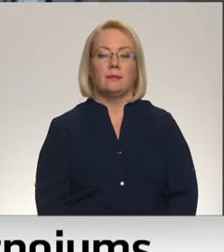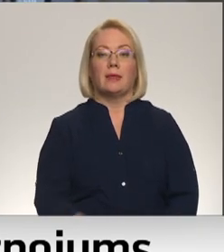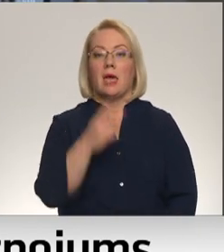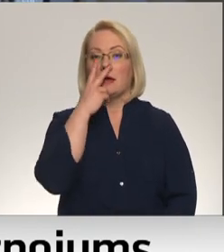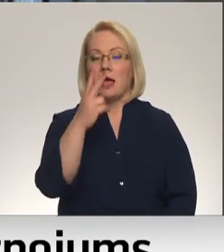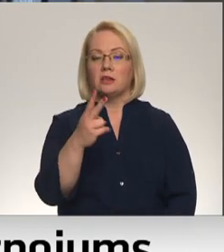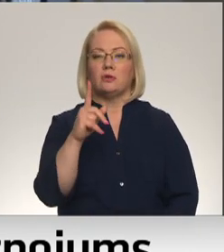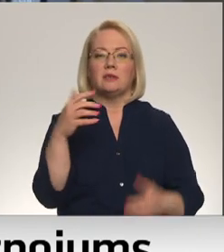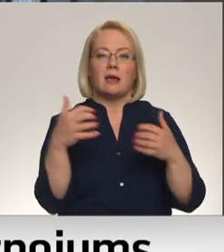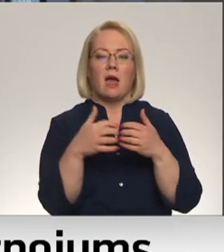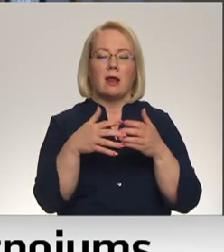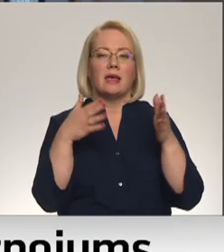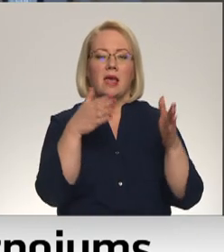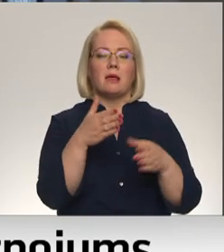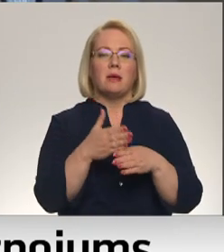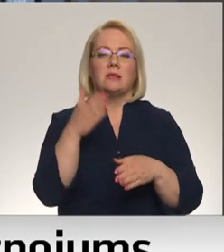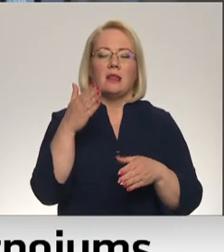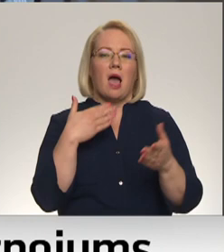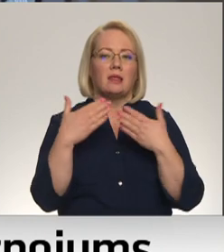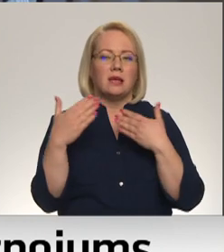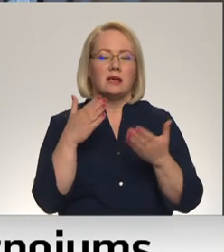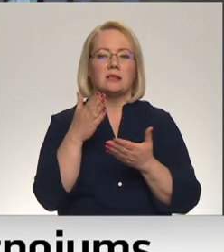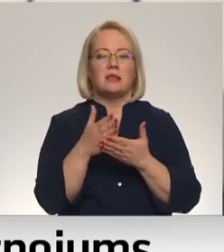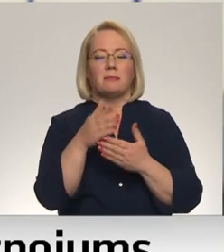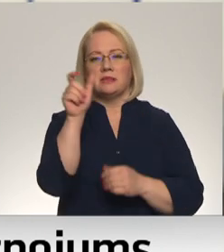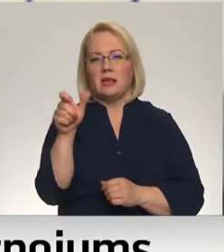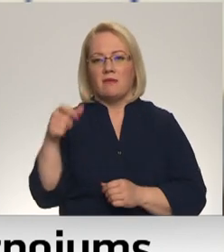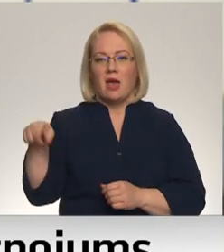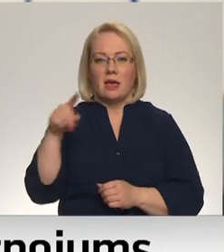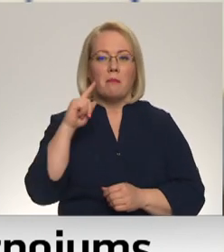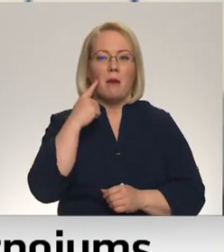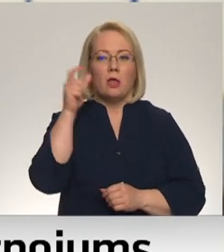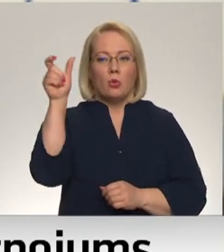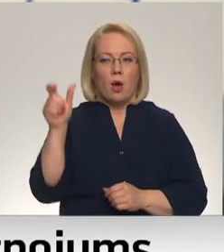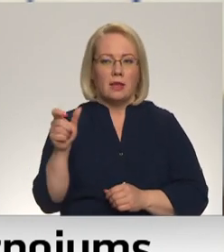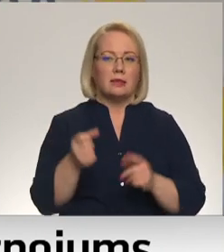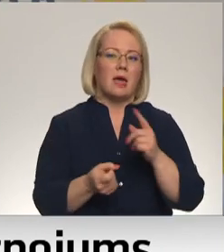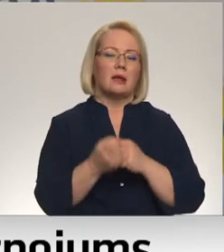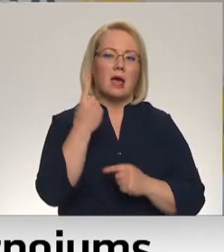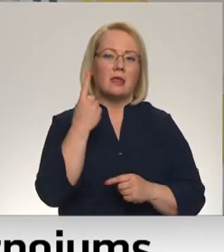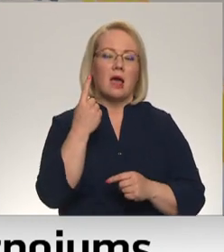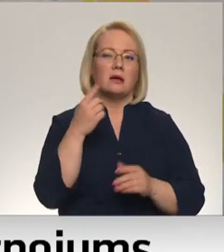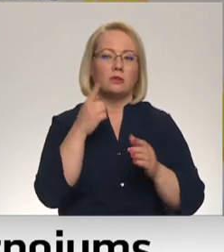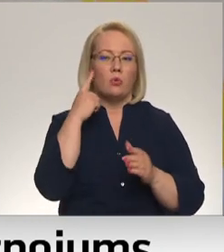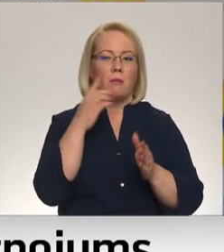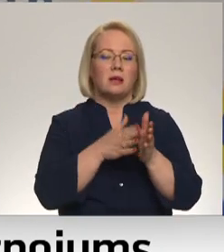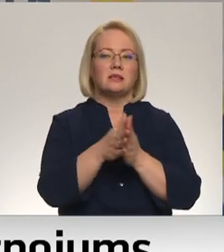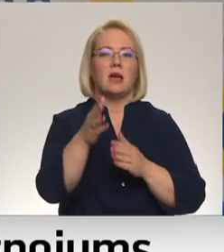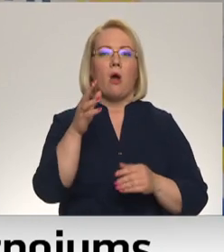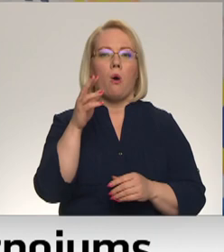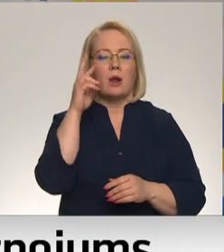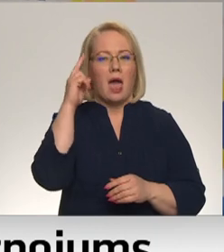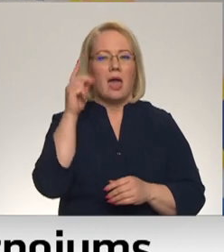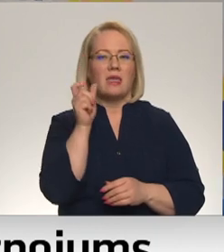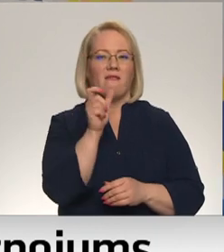Redzot, cik kara ietekmē sāsinātas kļūst attiecības starp līdzcilvēkiem, Madonietē Evai Šķēlei radās doma caur Raiņa vārdiem likt